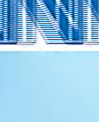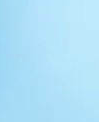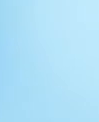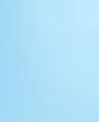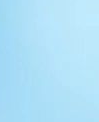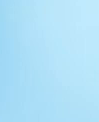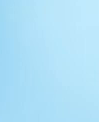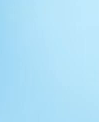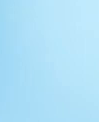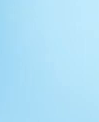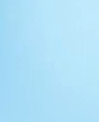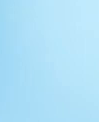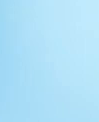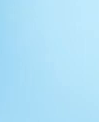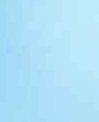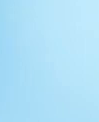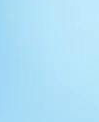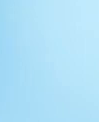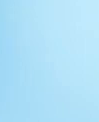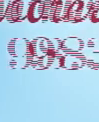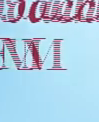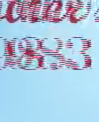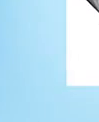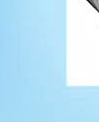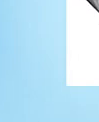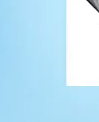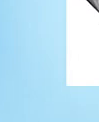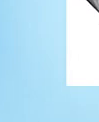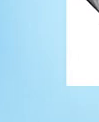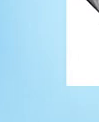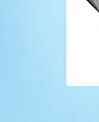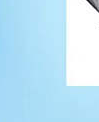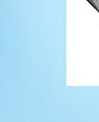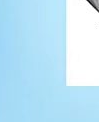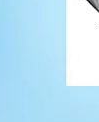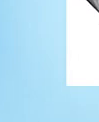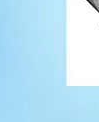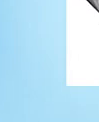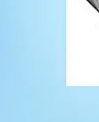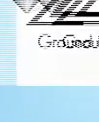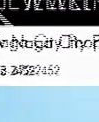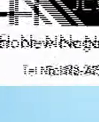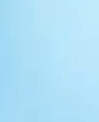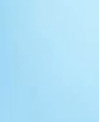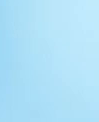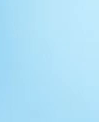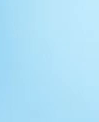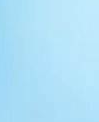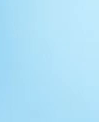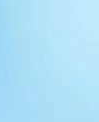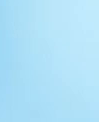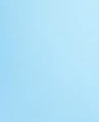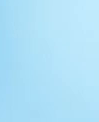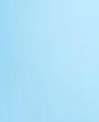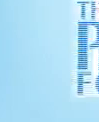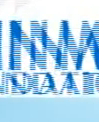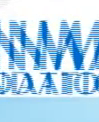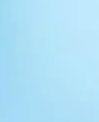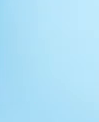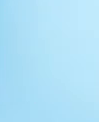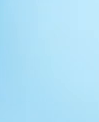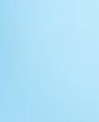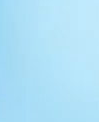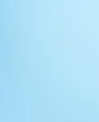48, 98.3 FM The Mother's Touch, 24K Jewelry and Pawn Shop, FINMA